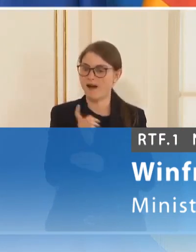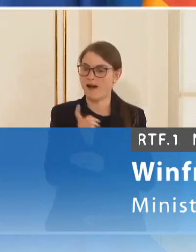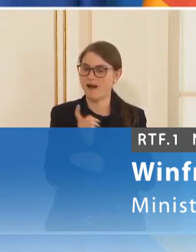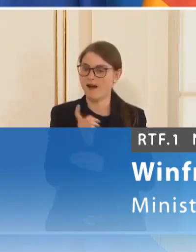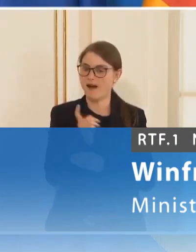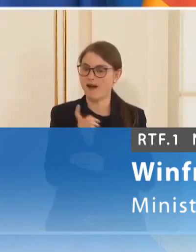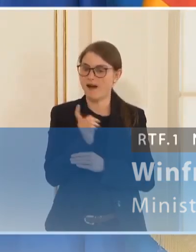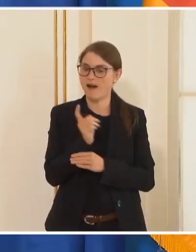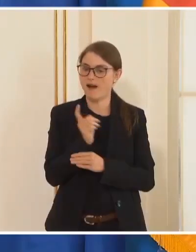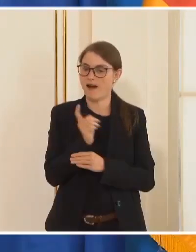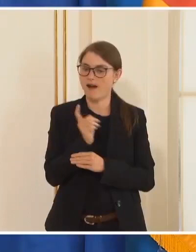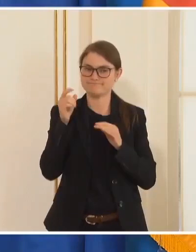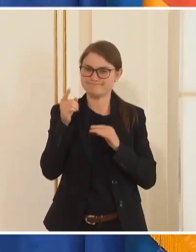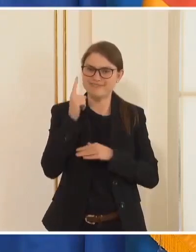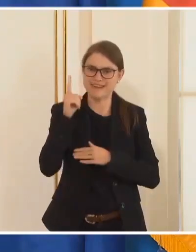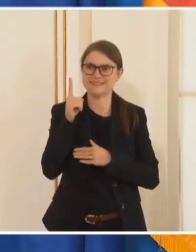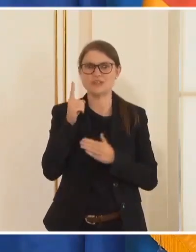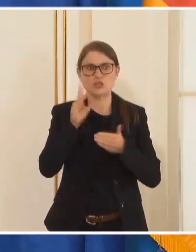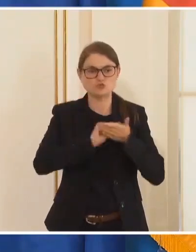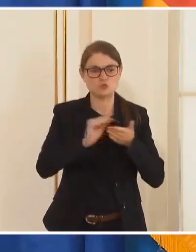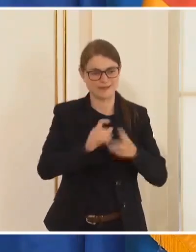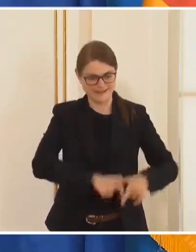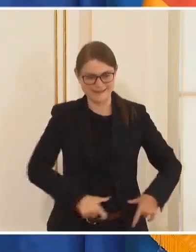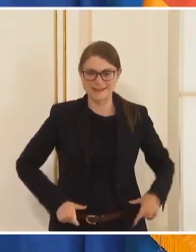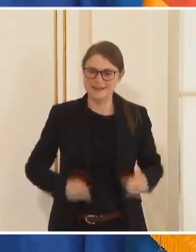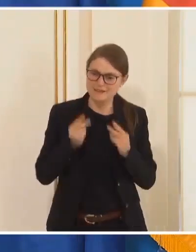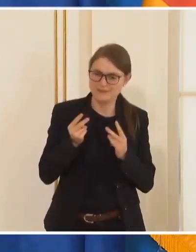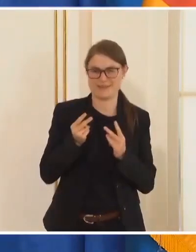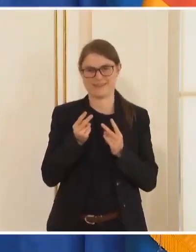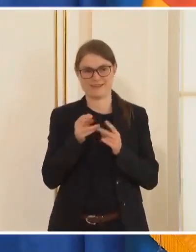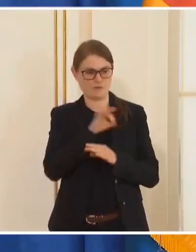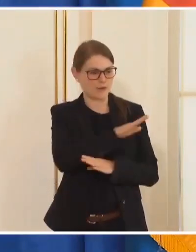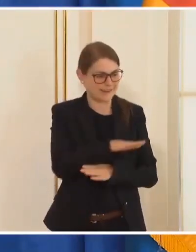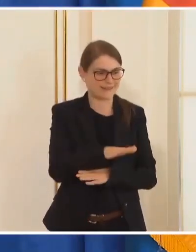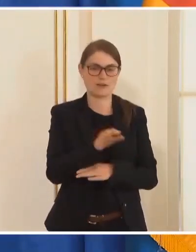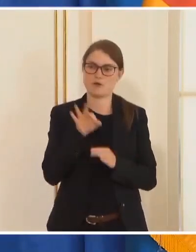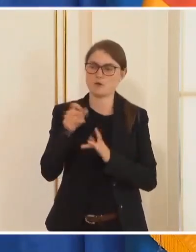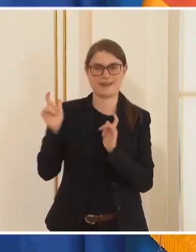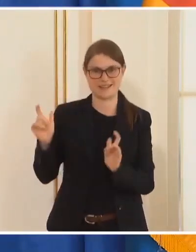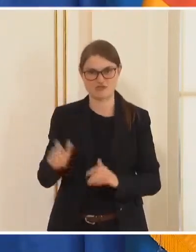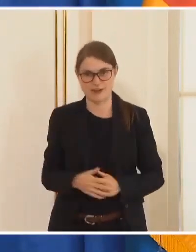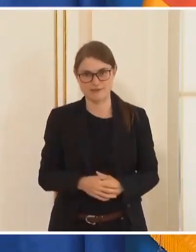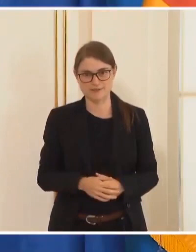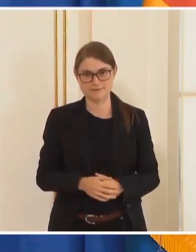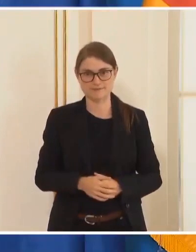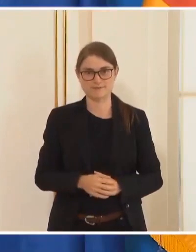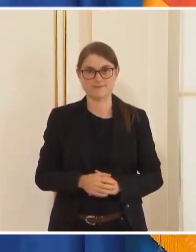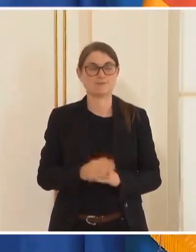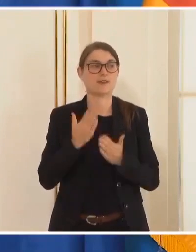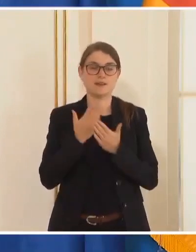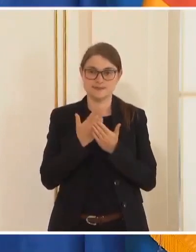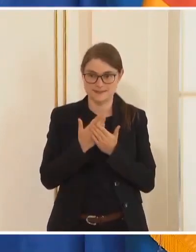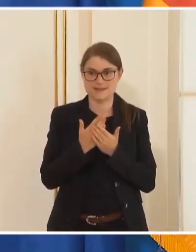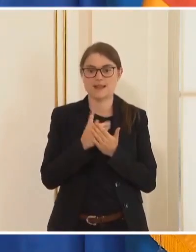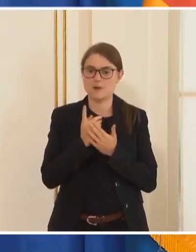herausragende Bedeutung für unsere Kinder und für die Gesellschaft haben. Deshalb werden wir auch weiterhin große